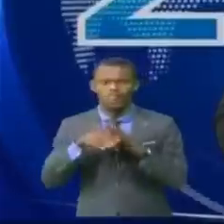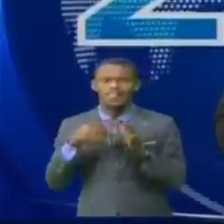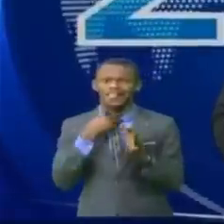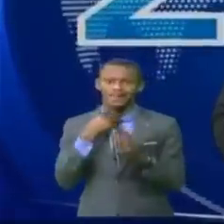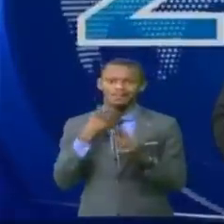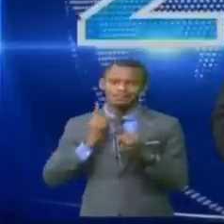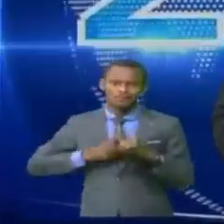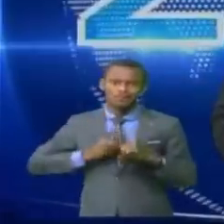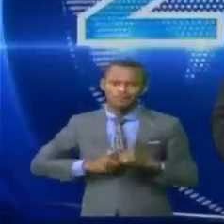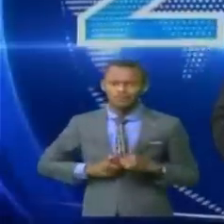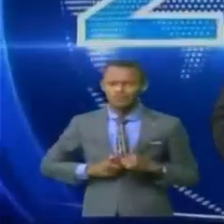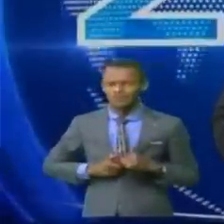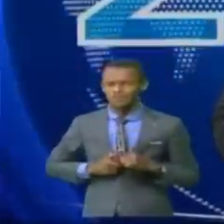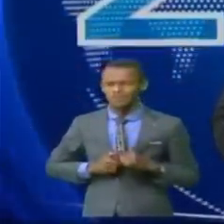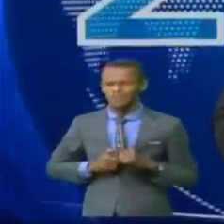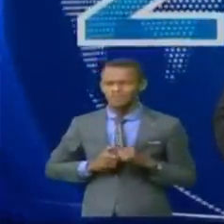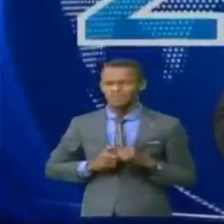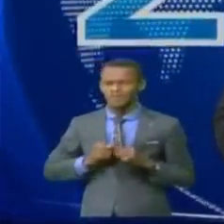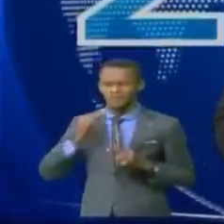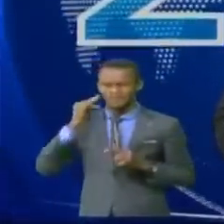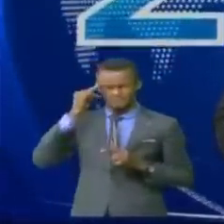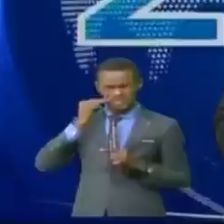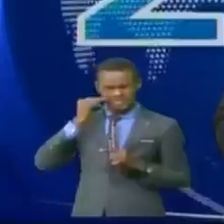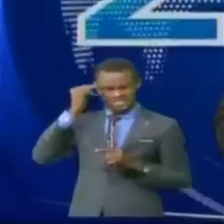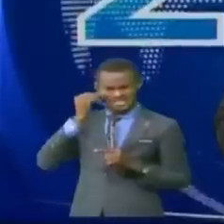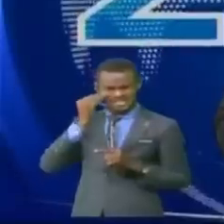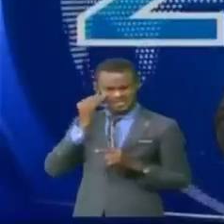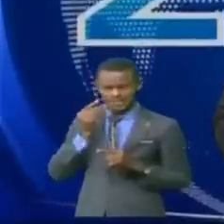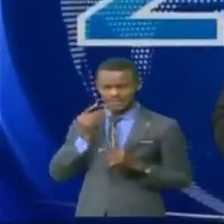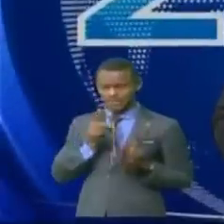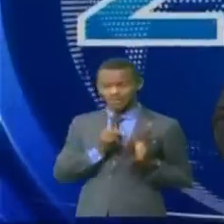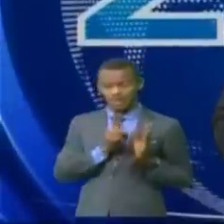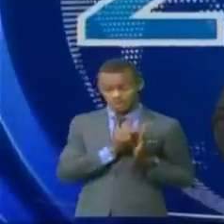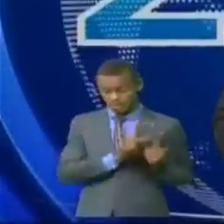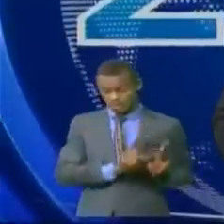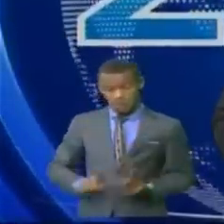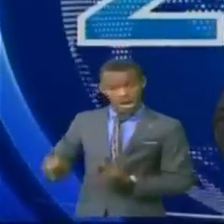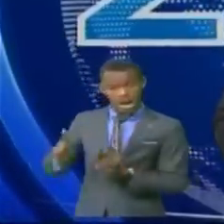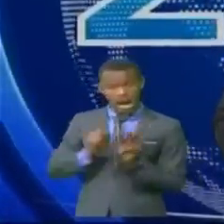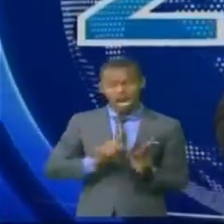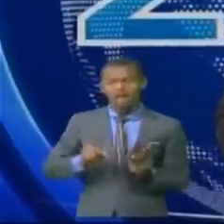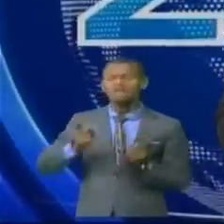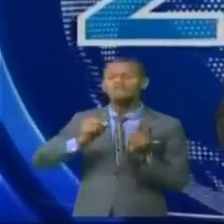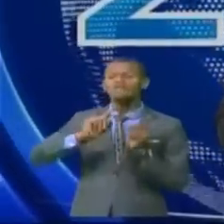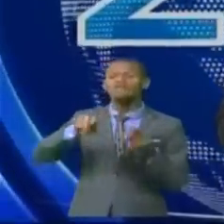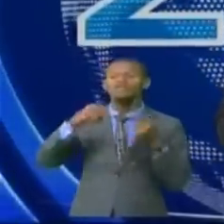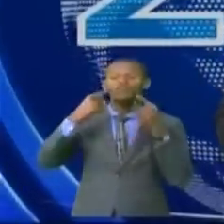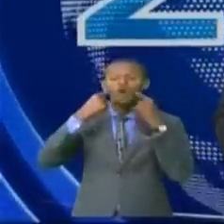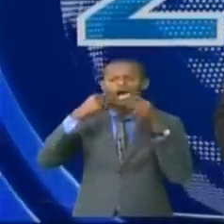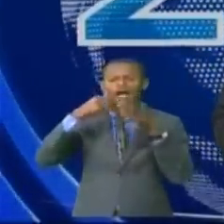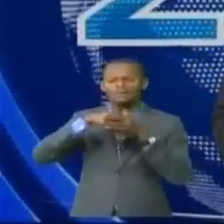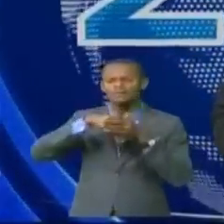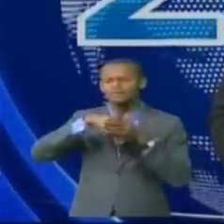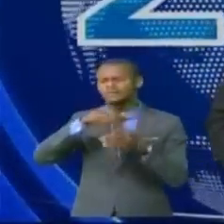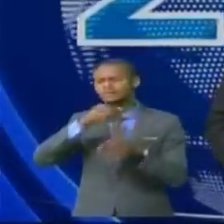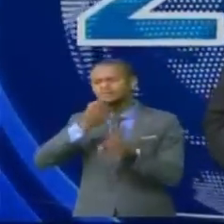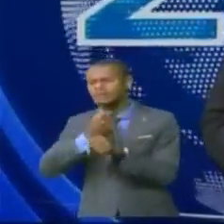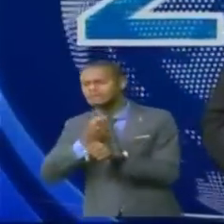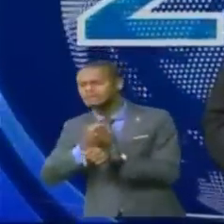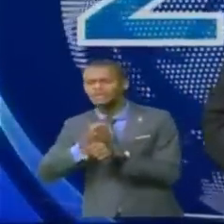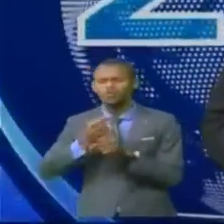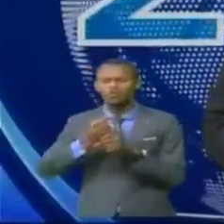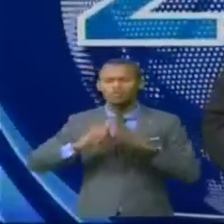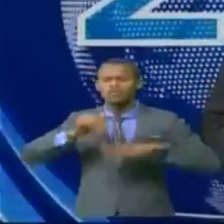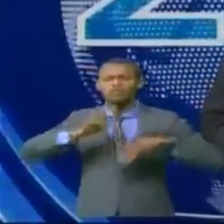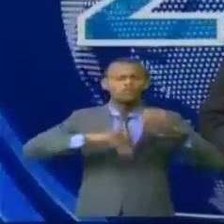Sudubangui, en mission d'évaluation du programme 145 territoires, elle a observé des failles sur certains ouvrages. Tout de suite,